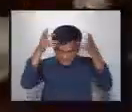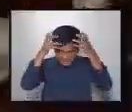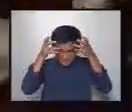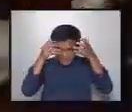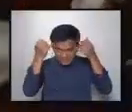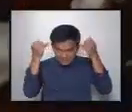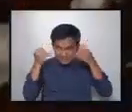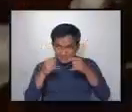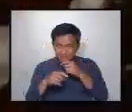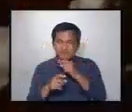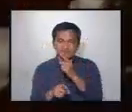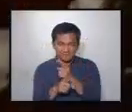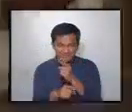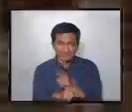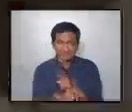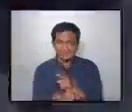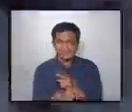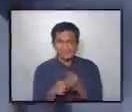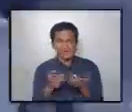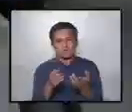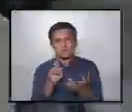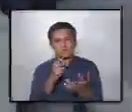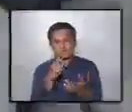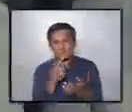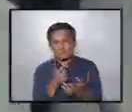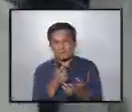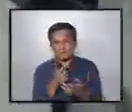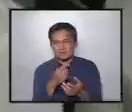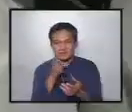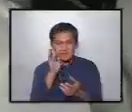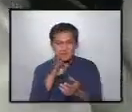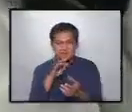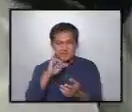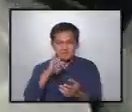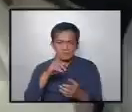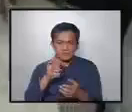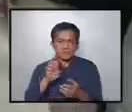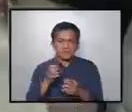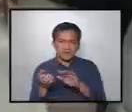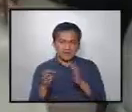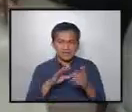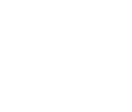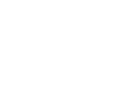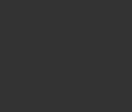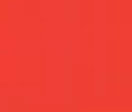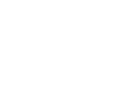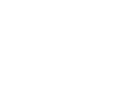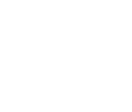Para authentic. Ano pong masasabi niyo dyan, Kuya Epe? Mamatay kayong lahat!